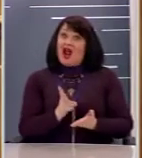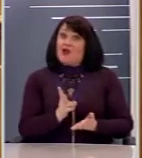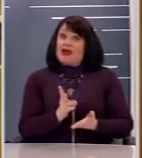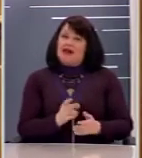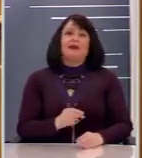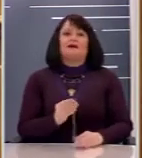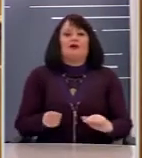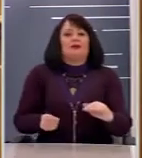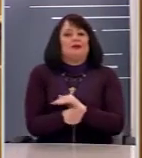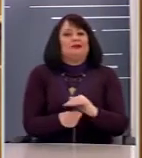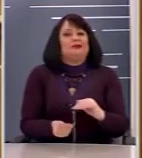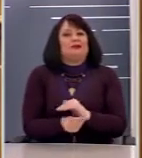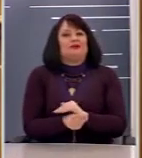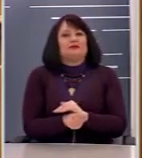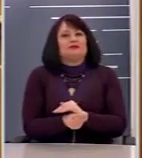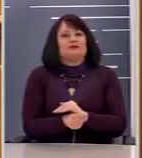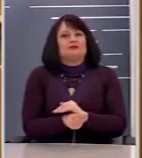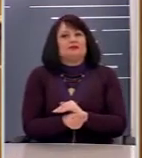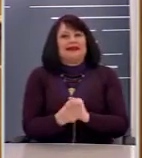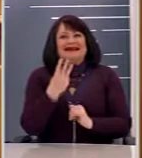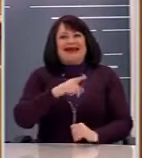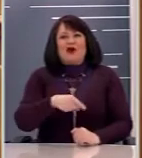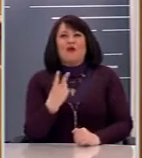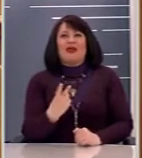παθητική δωροδοκία και νομοποίηση εσόδων